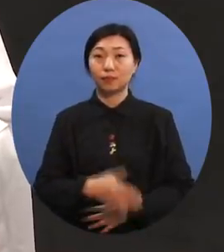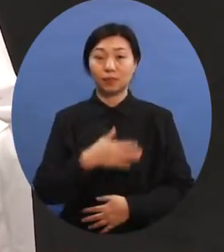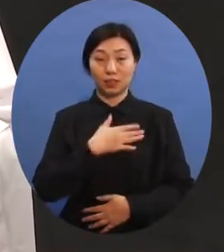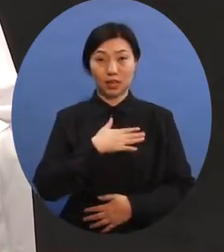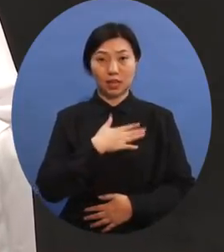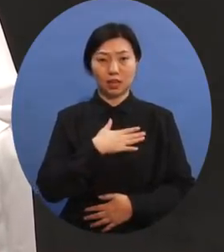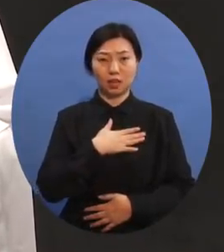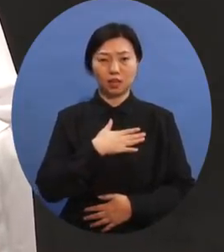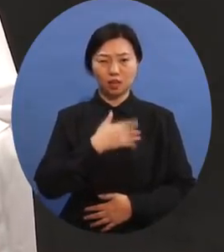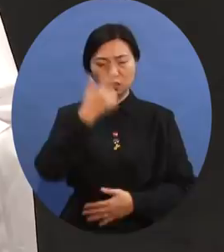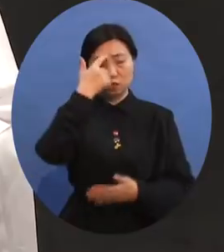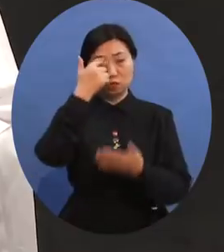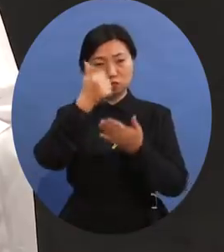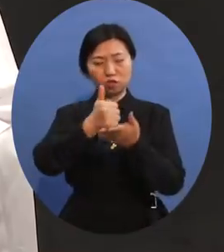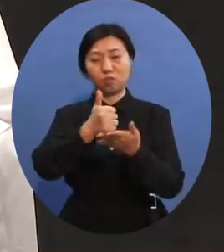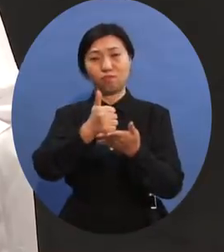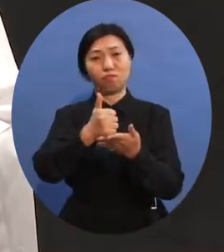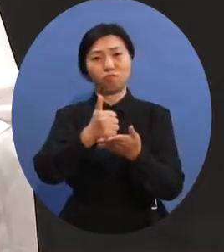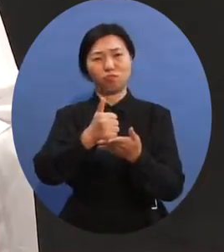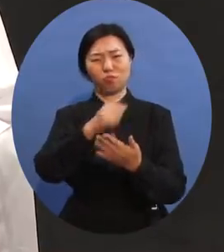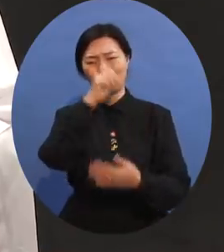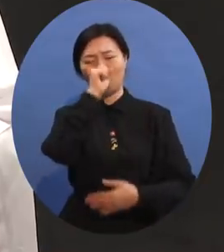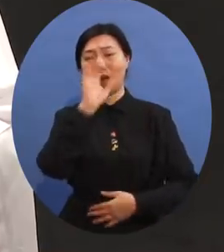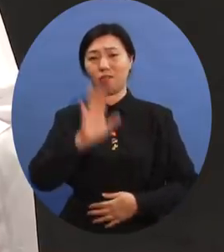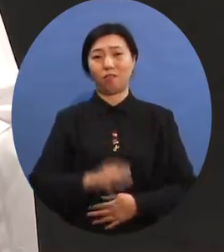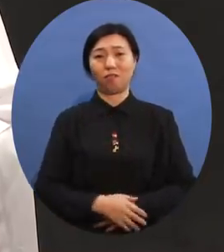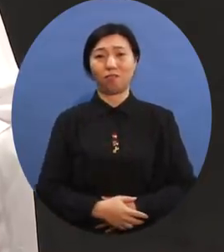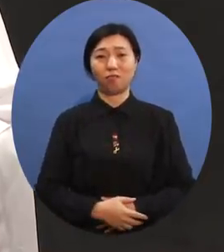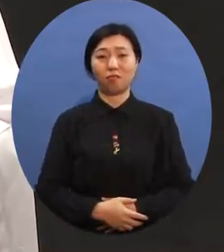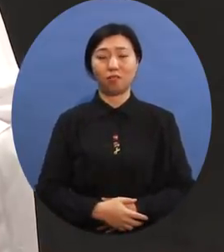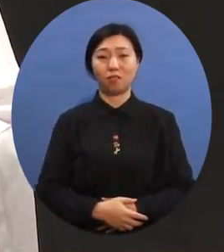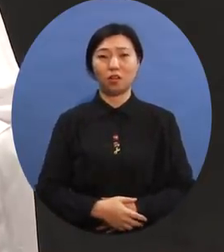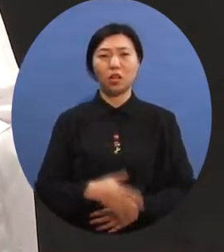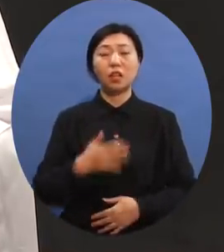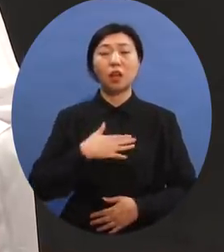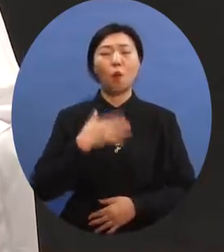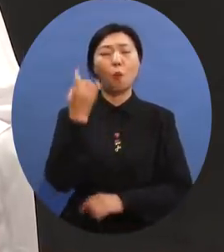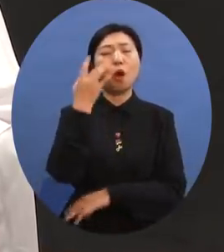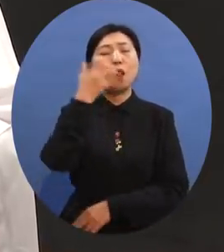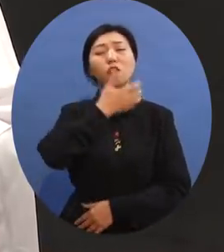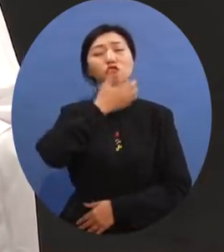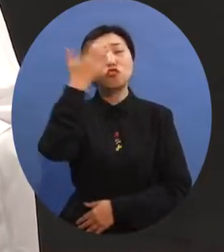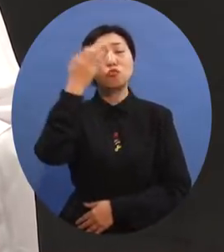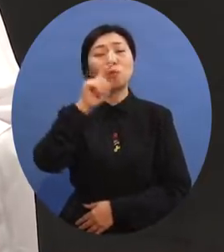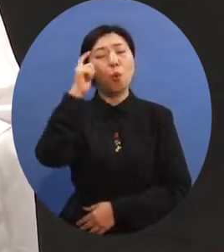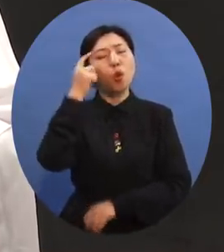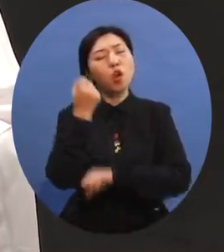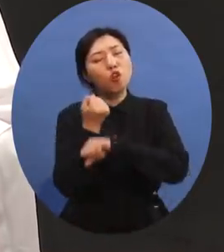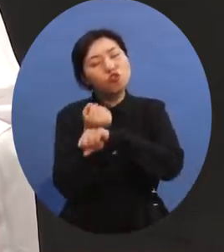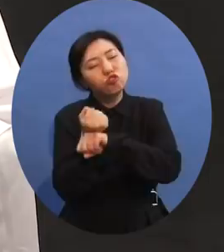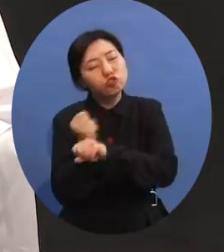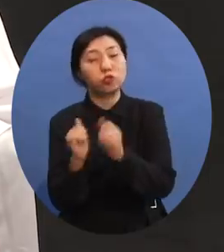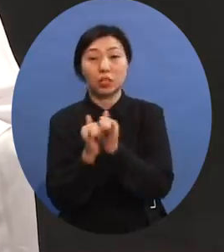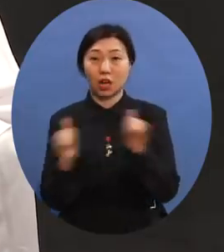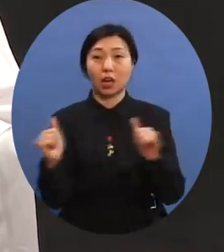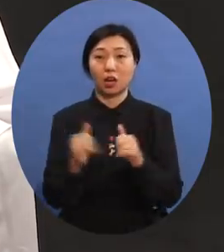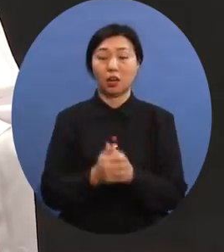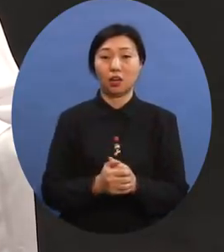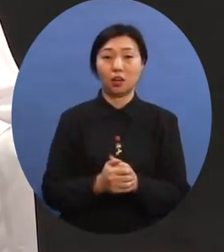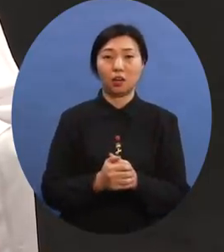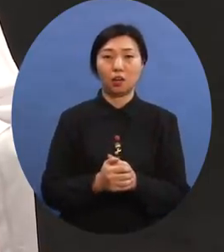나는 스님 되는 거 좋아 안 했다고 그랬잖아요. 나는 과학자가 되는 게 꿈이었어요. 그러고